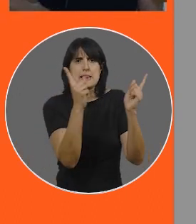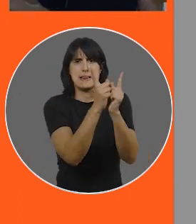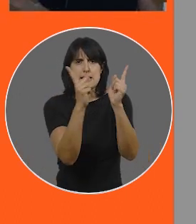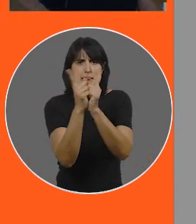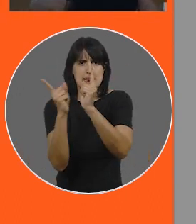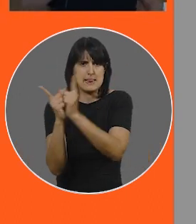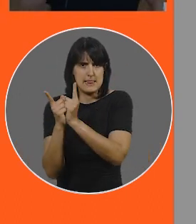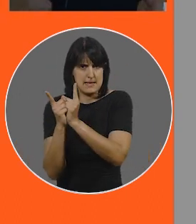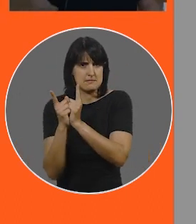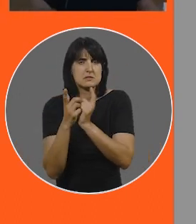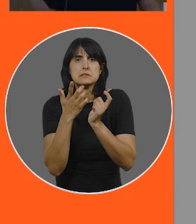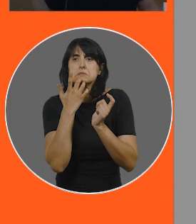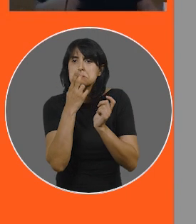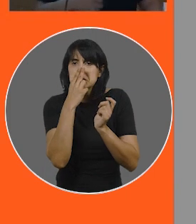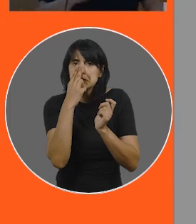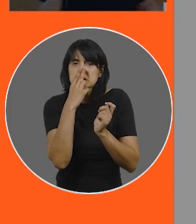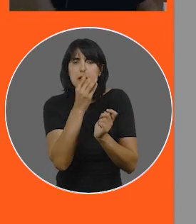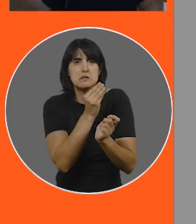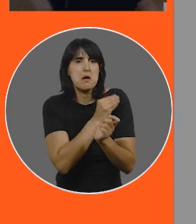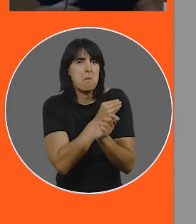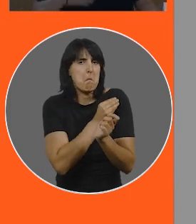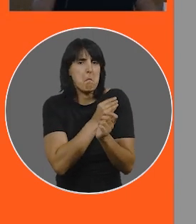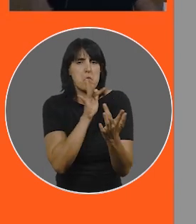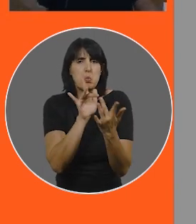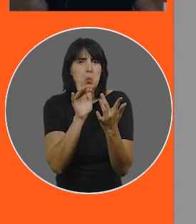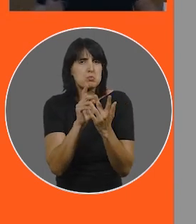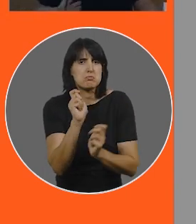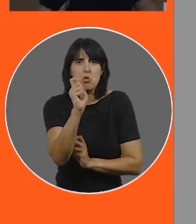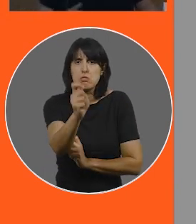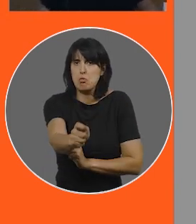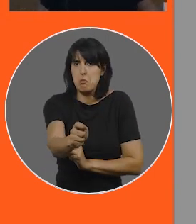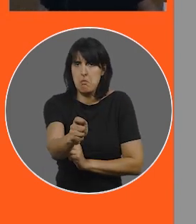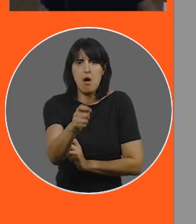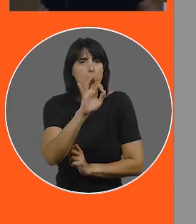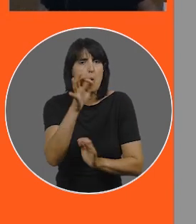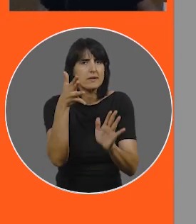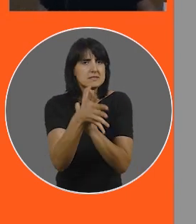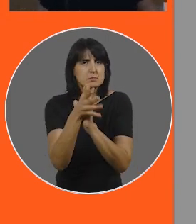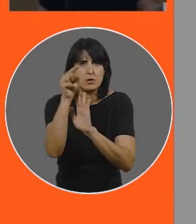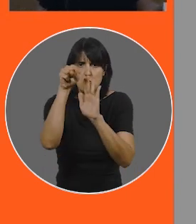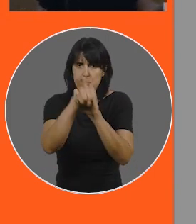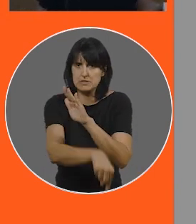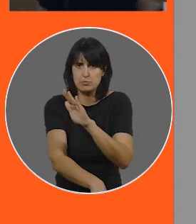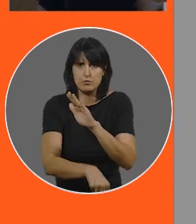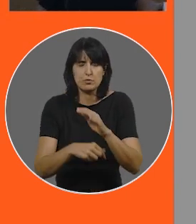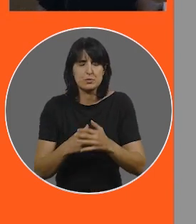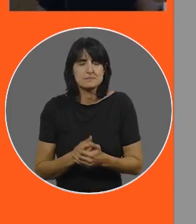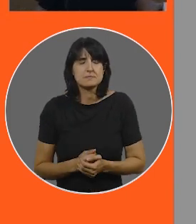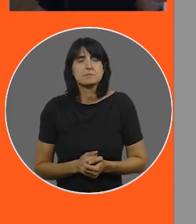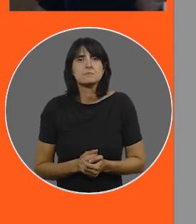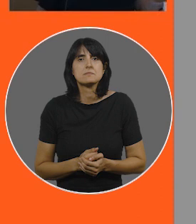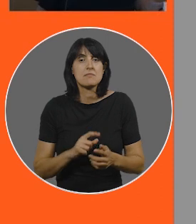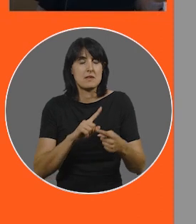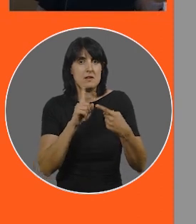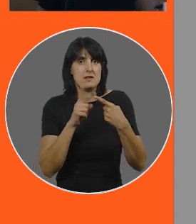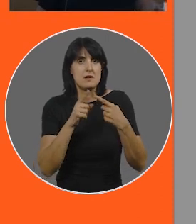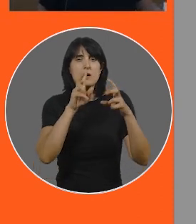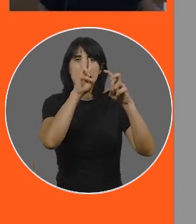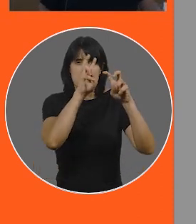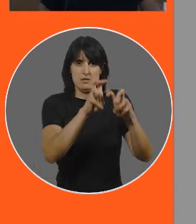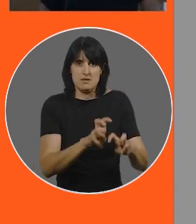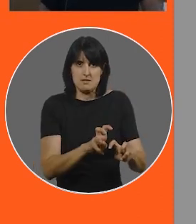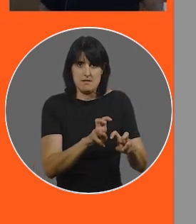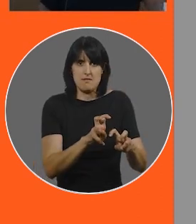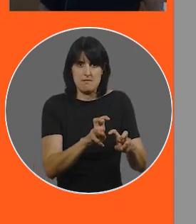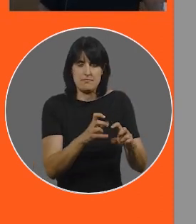per cada projecte, llavors si algú té interès us passo contactes, us ho explico més bé o el que faci falta. Primer començaré